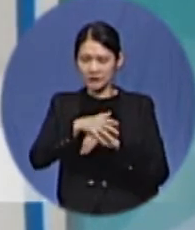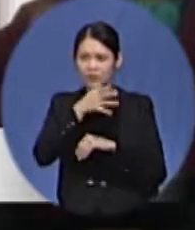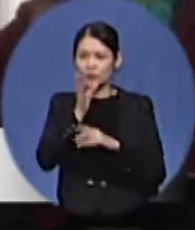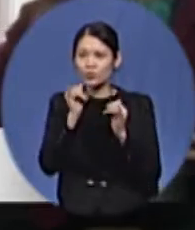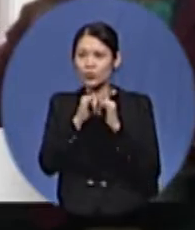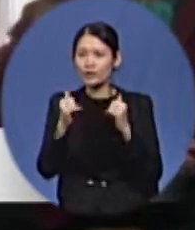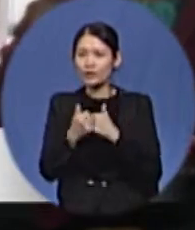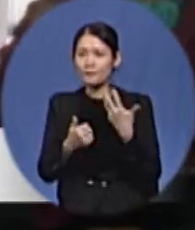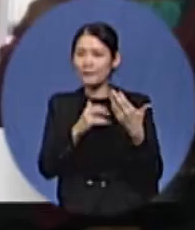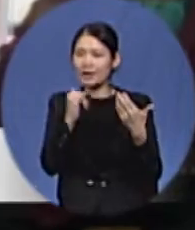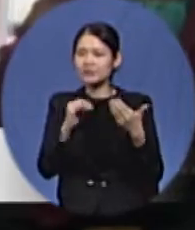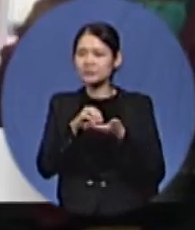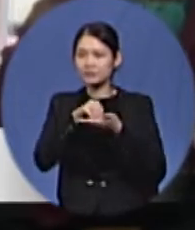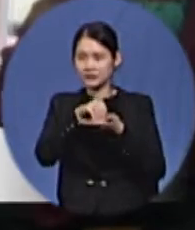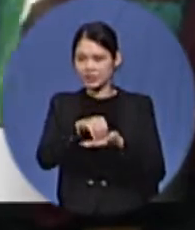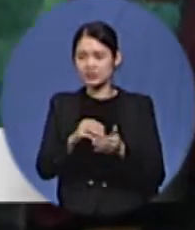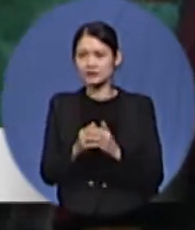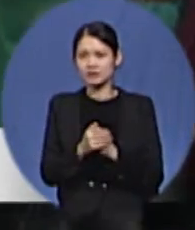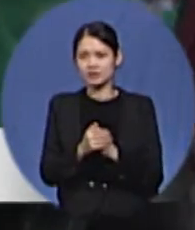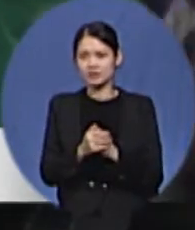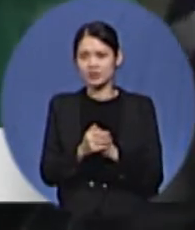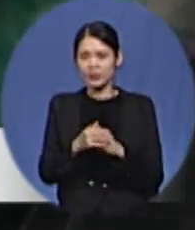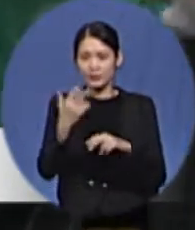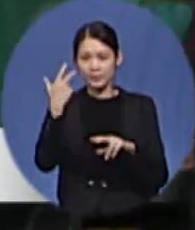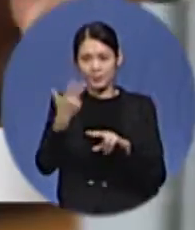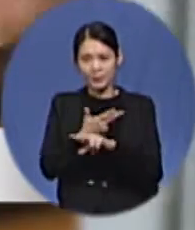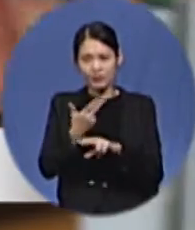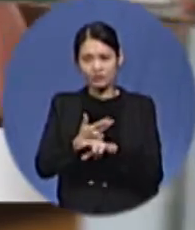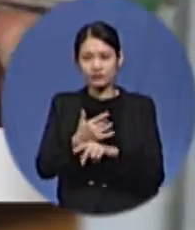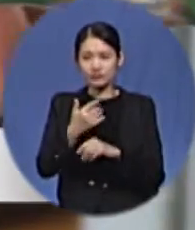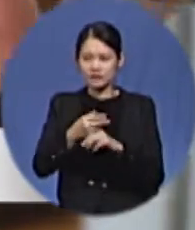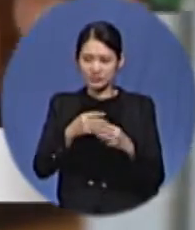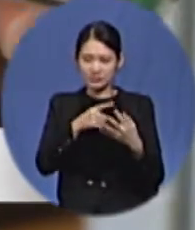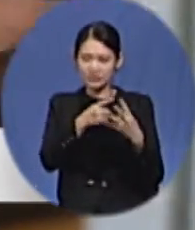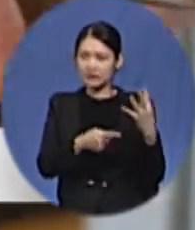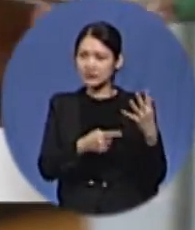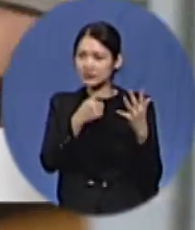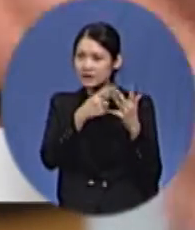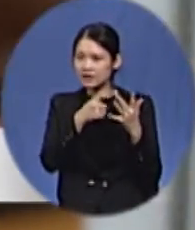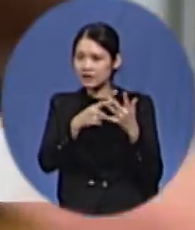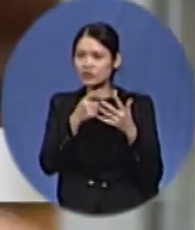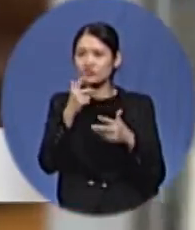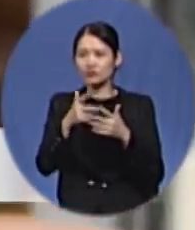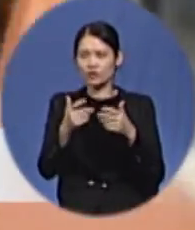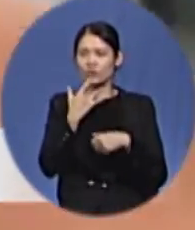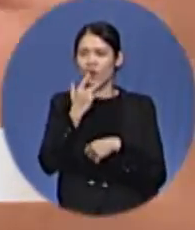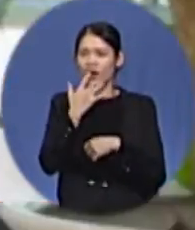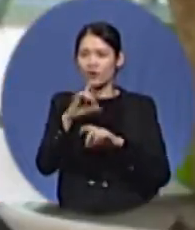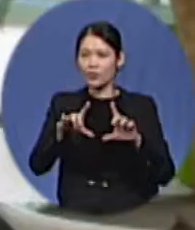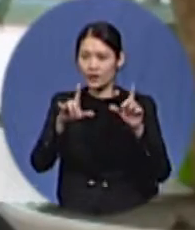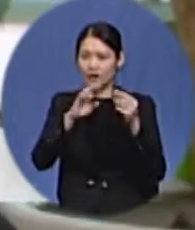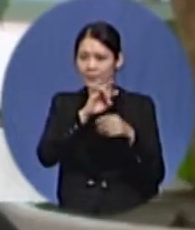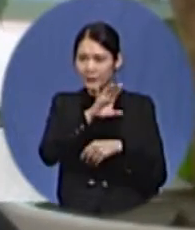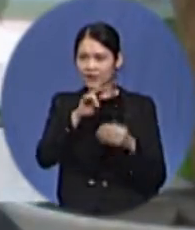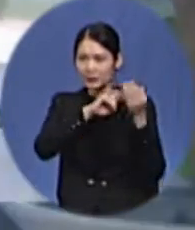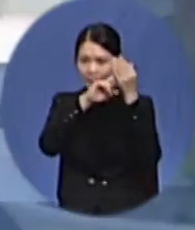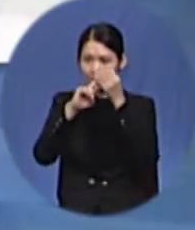참석했습니다. 신협은 매월 셋째 주 화요일 지역 노인을 위해 임의용 나눔 봉사를 실천해오고 있습니다.